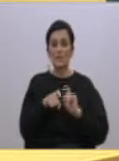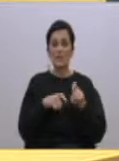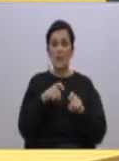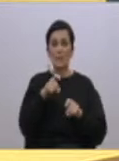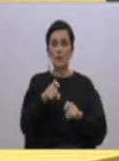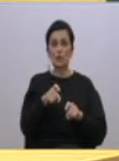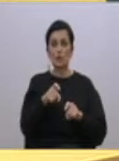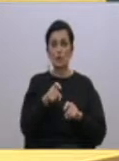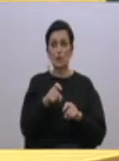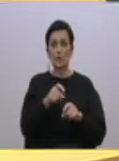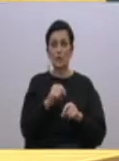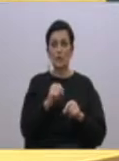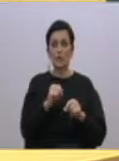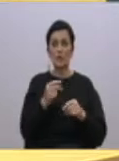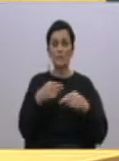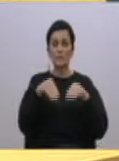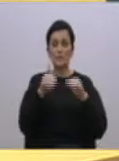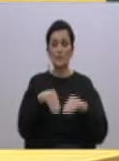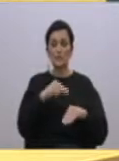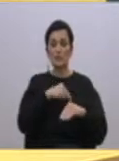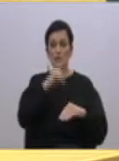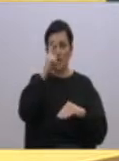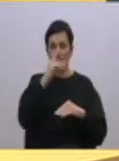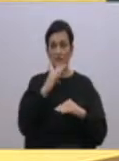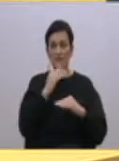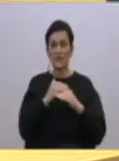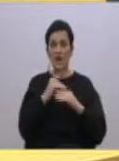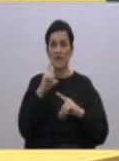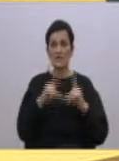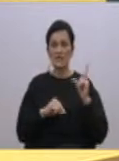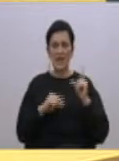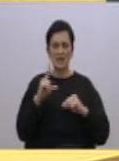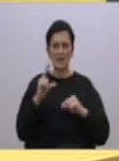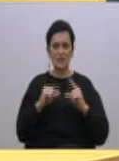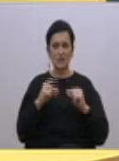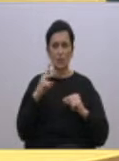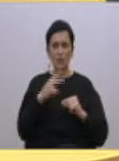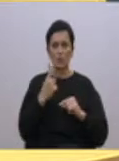კერძოდ შევიმუშავეთ გენდერული სტატისტიკის